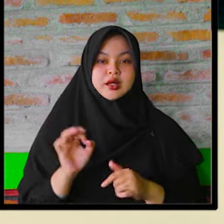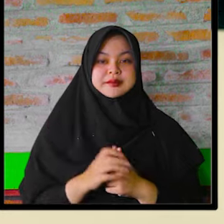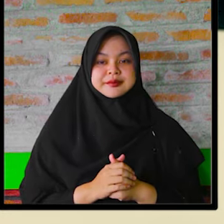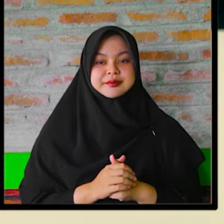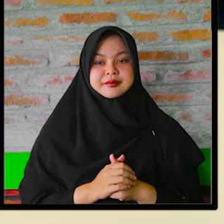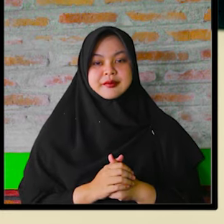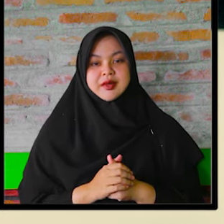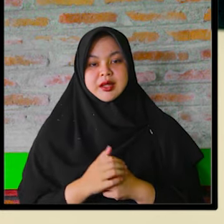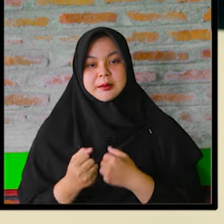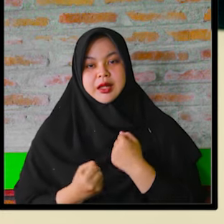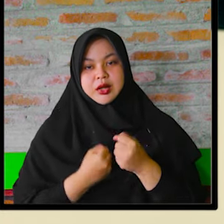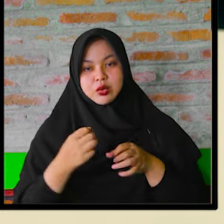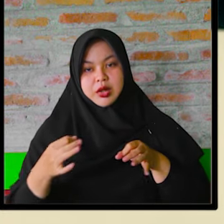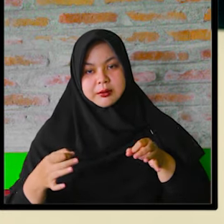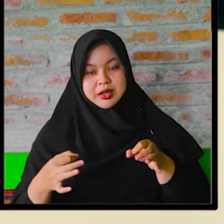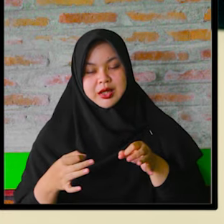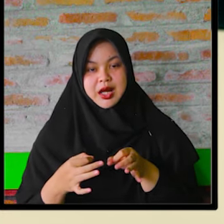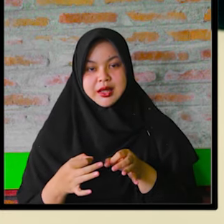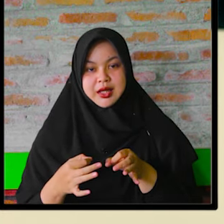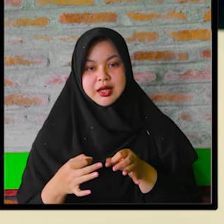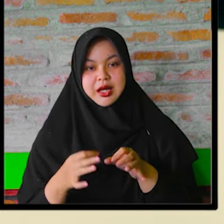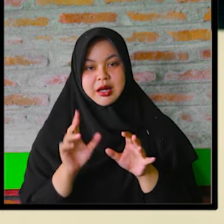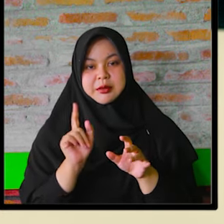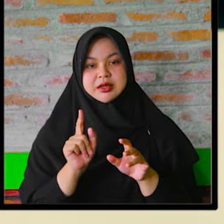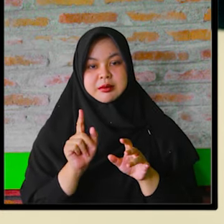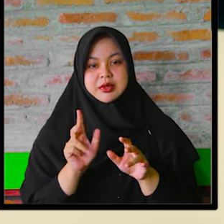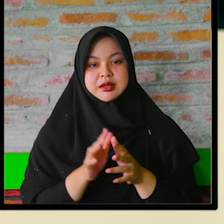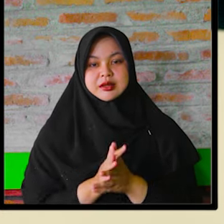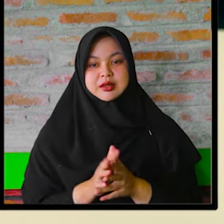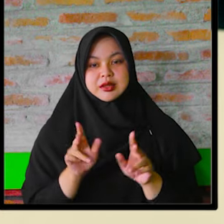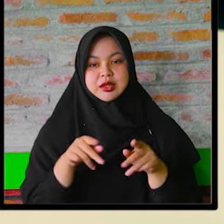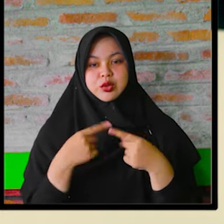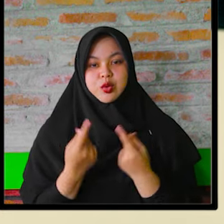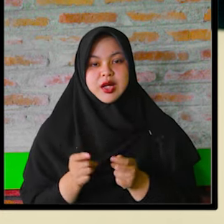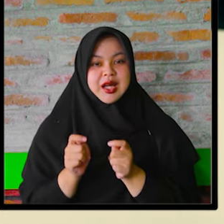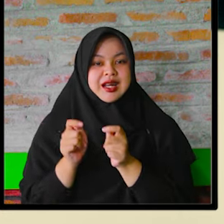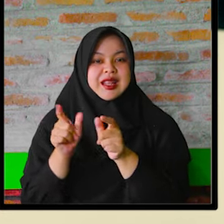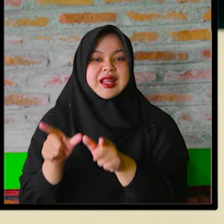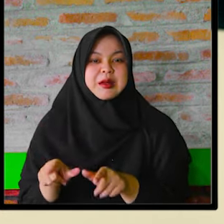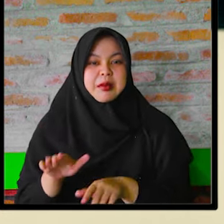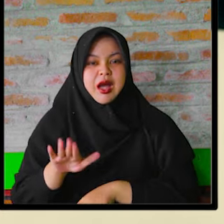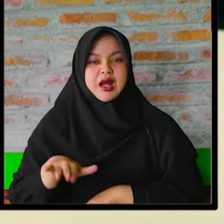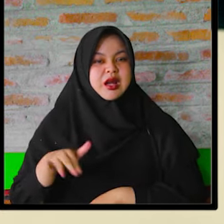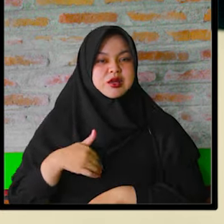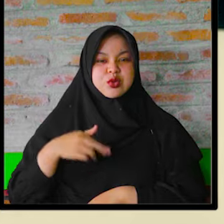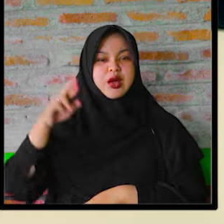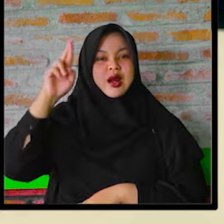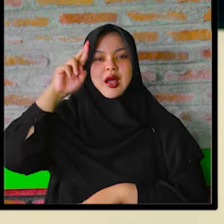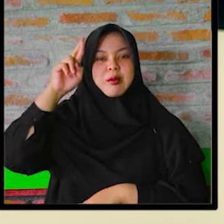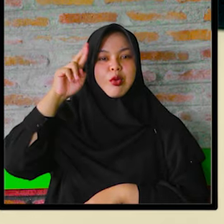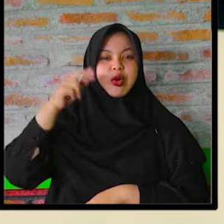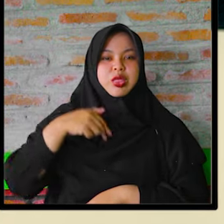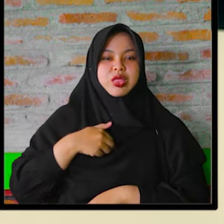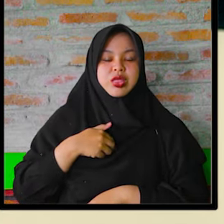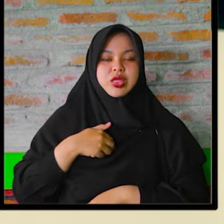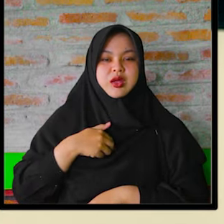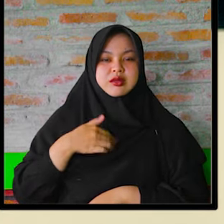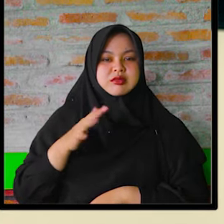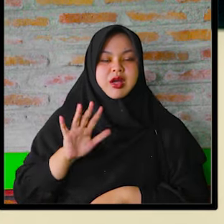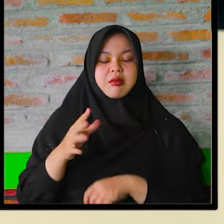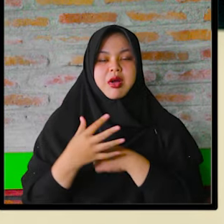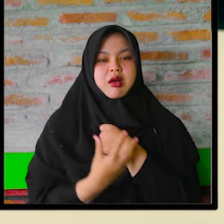melakukan pendekatan karena keluarga yang dititipi anak ini juga kerepotan kan enggak mampu juga gitu dan